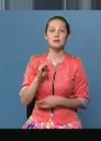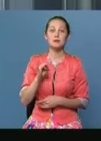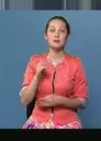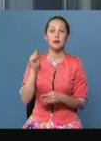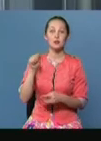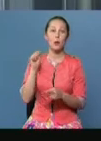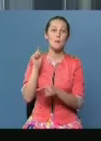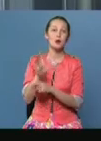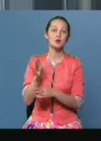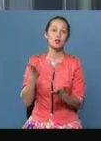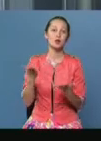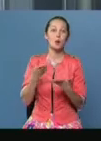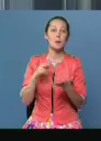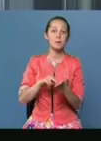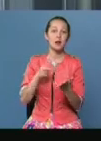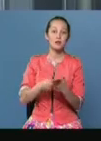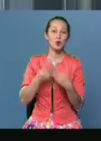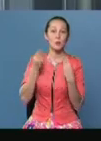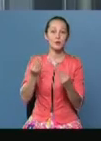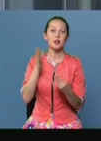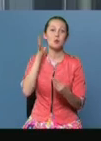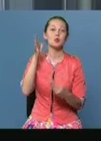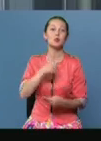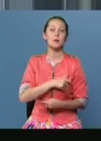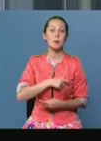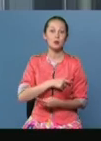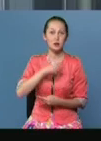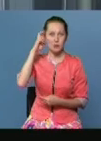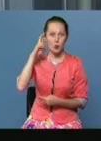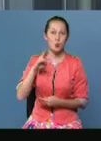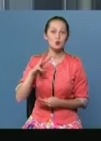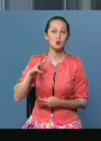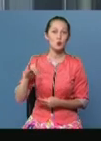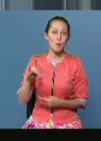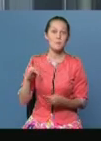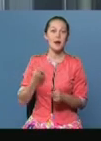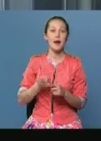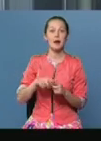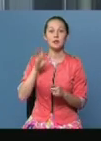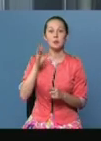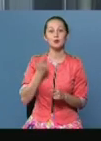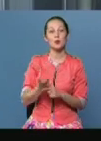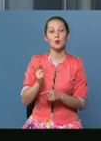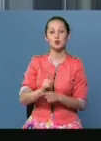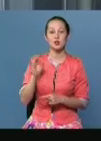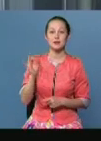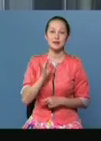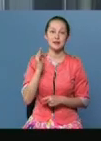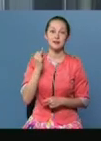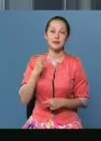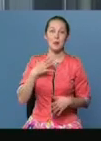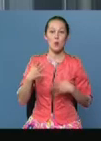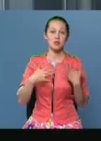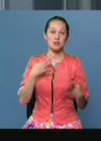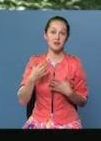поручение, которое мы планируем дать будущему депутатам Государственной Думы, это будет очень интересно и позитивно с точки зрения